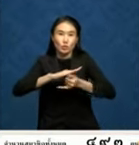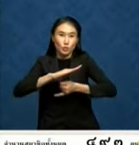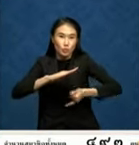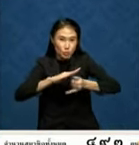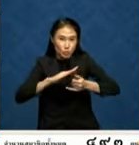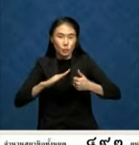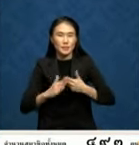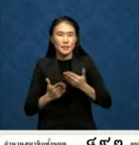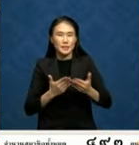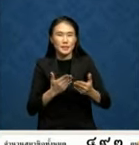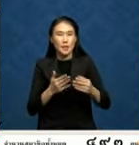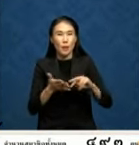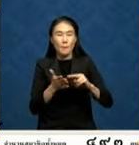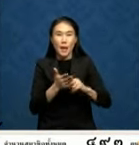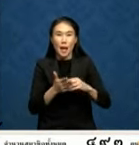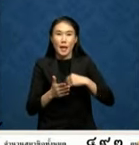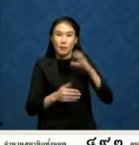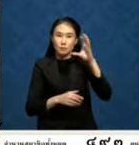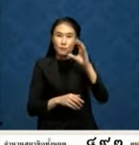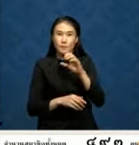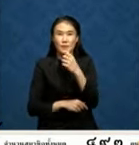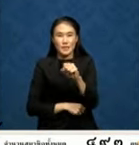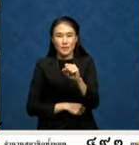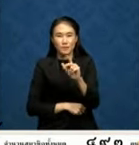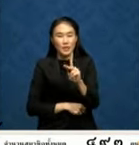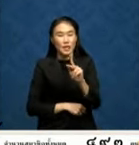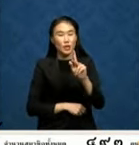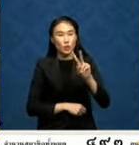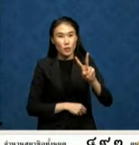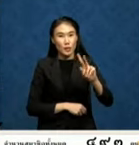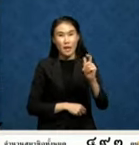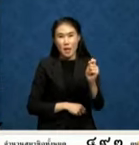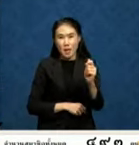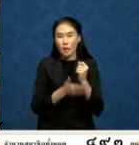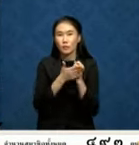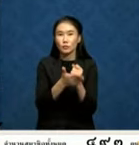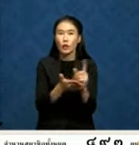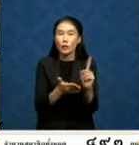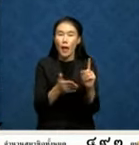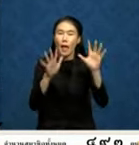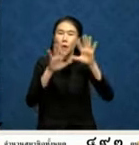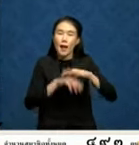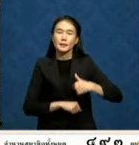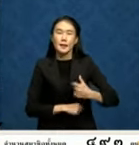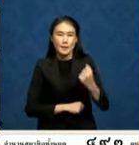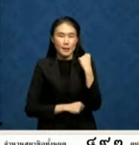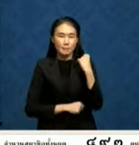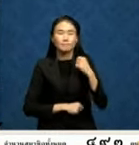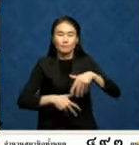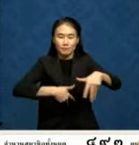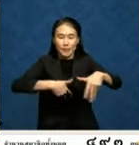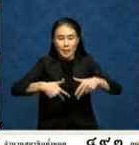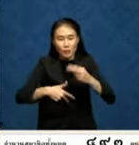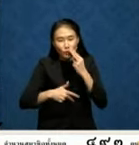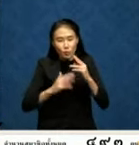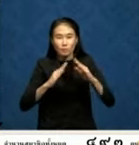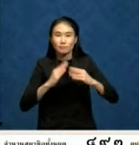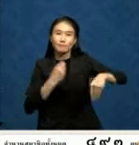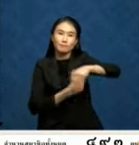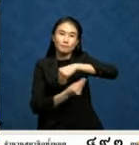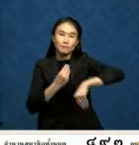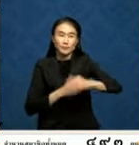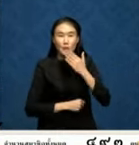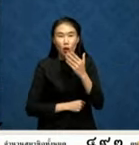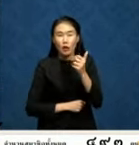และมีกำลังผลิตไม่เกิน10 kVA เพื่ออำนวยความสะดวกและสร้างความมั่นใจในการใช้พลังงานหมุนเวียนแบบยั่ง